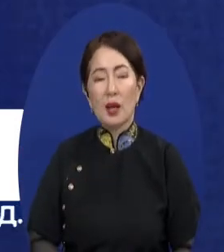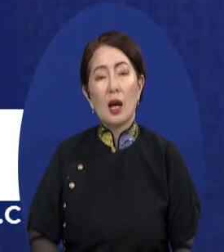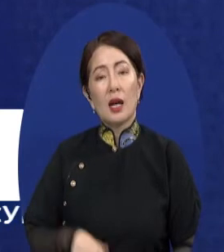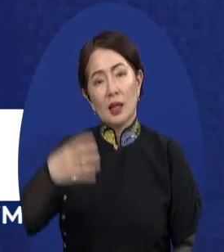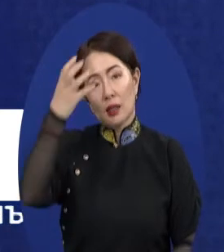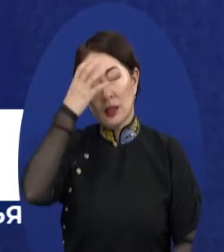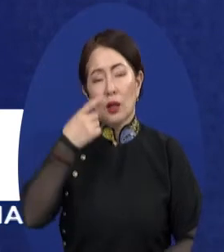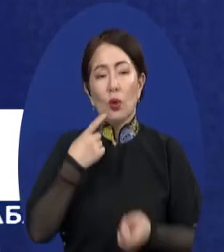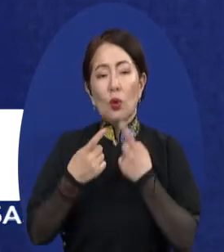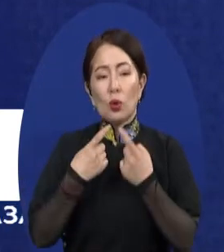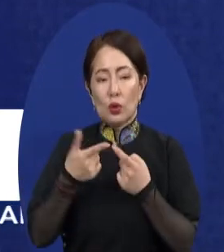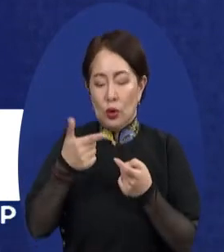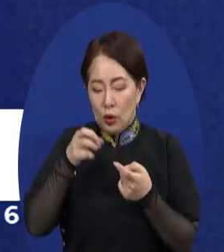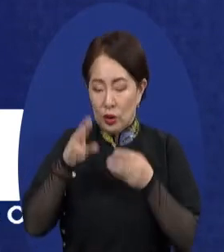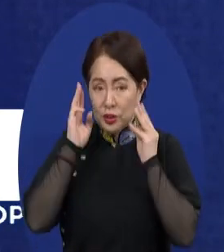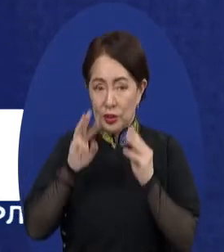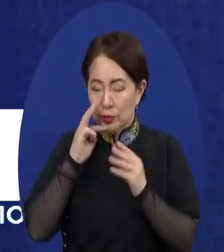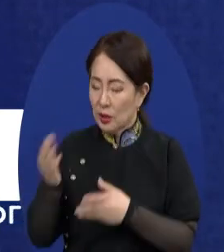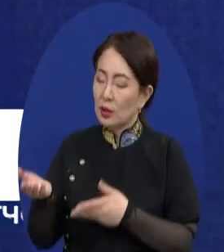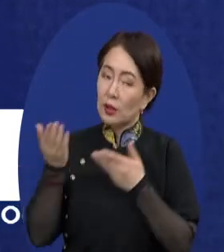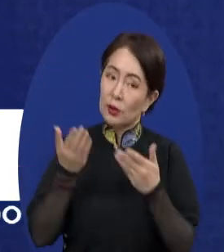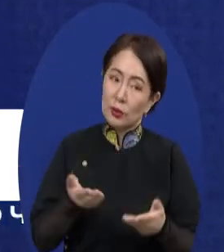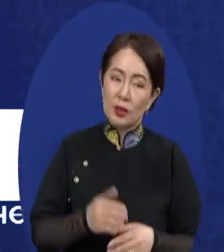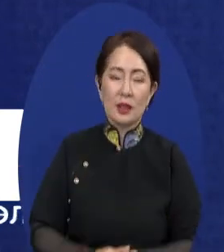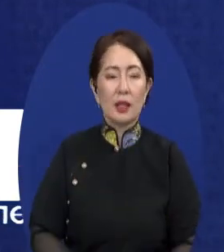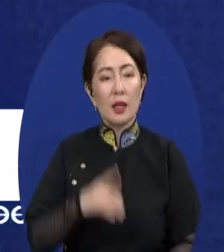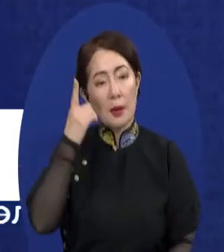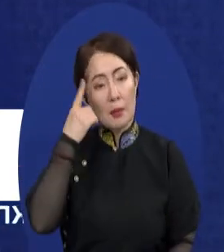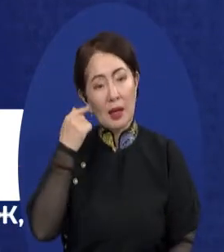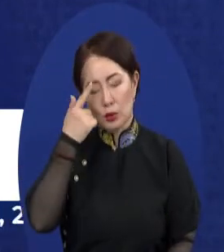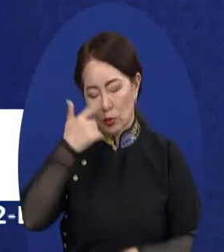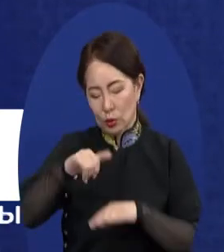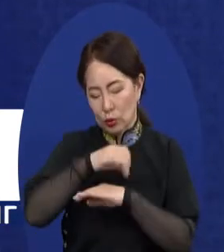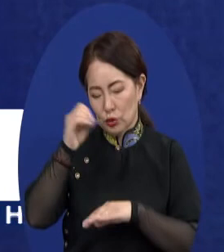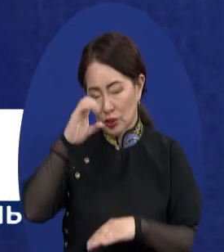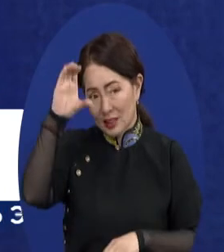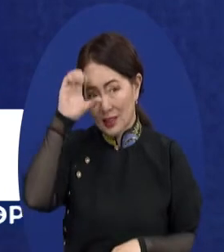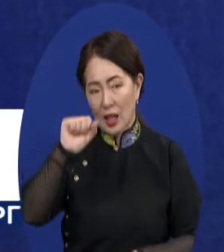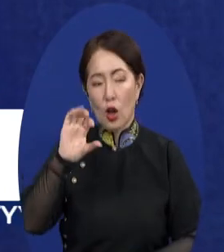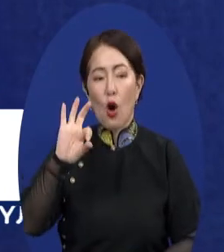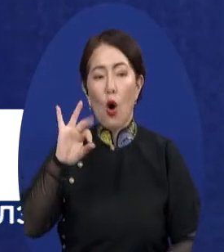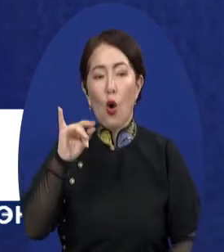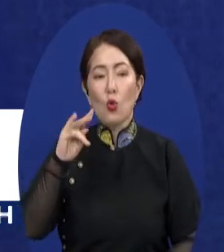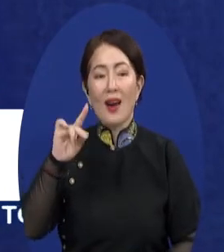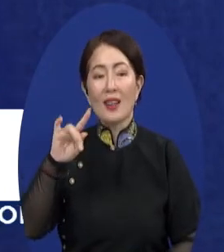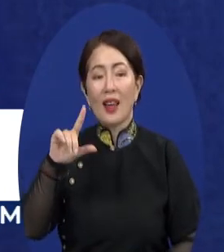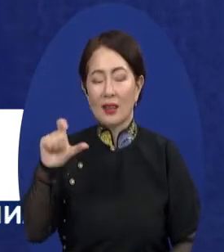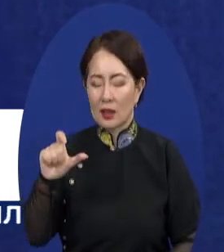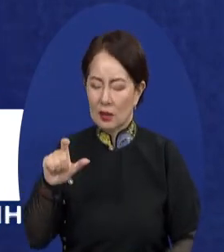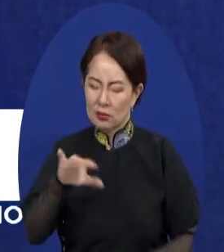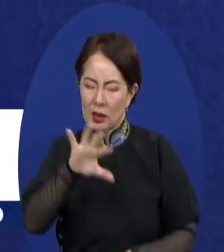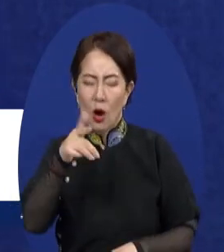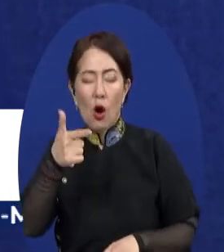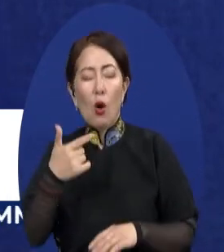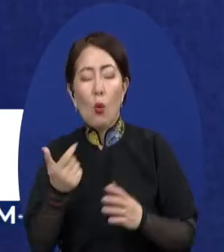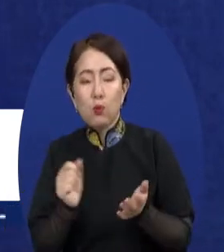засгийн газрын хуралдаанаас гаргасан гол шийдвэрийн тухай мэдээлэлээс танилцууллаа. За маргааш Монгол улсын ерөнхий сайд оюуны ордны хувьд бол за стратегийн гол бүс нутаг болох Өмнө Говь